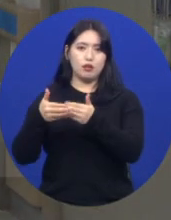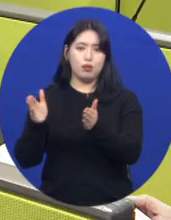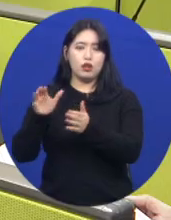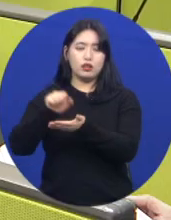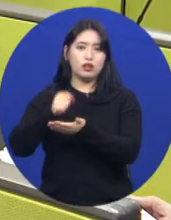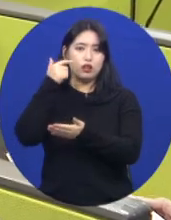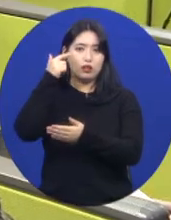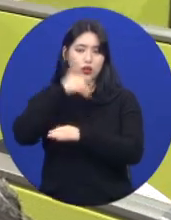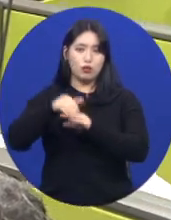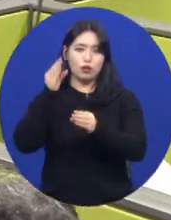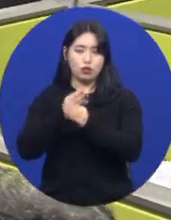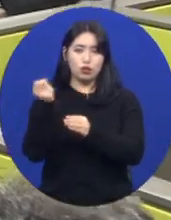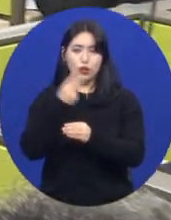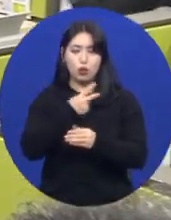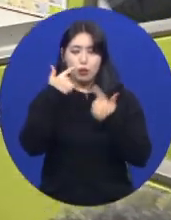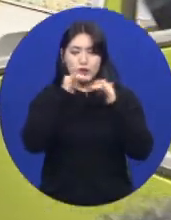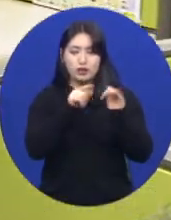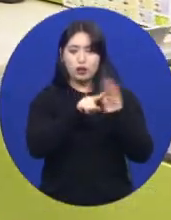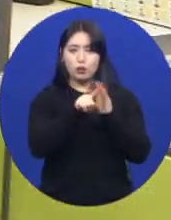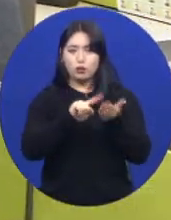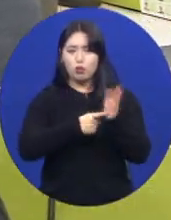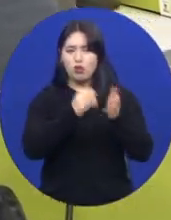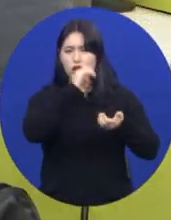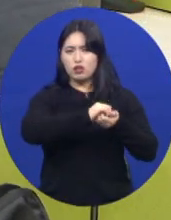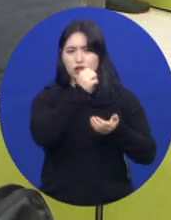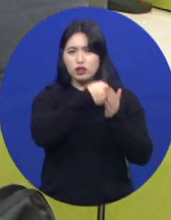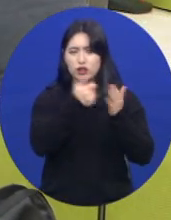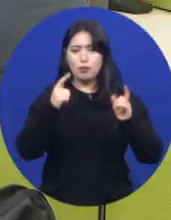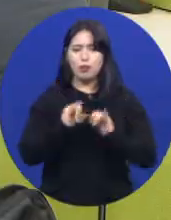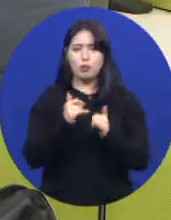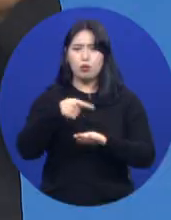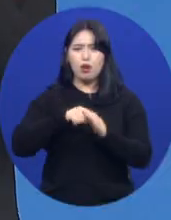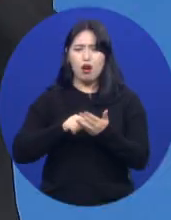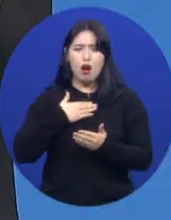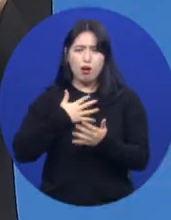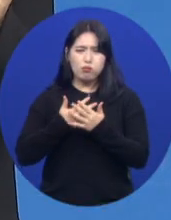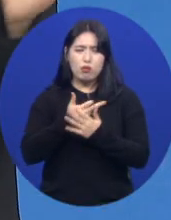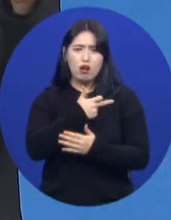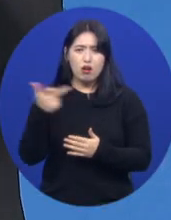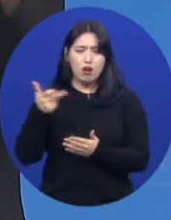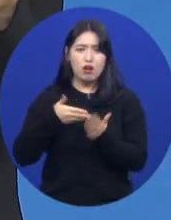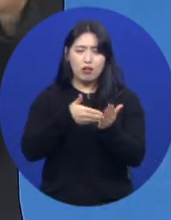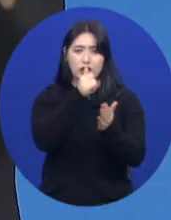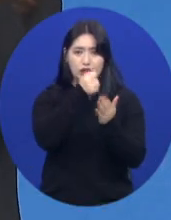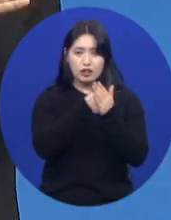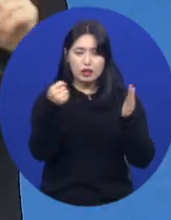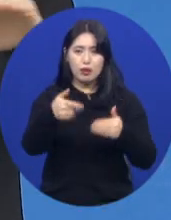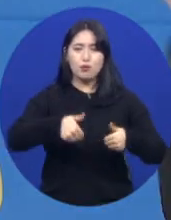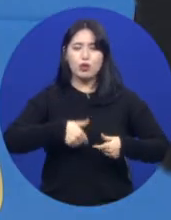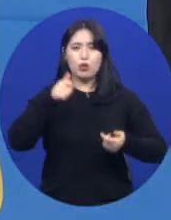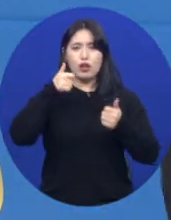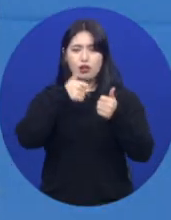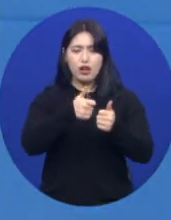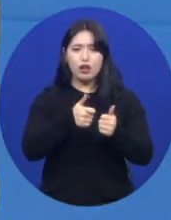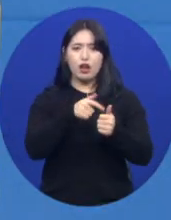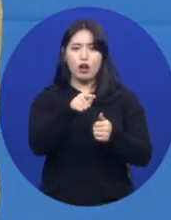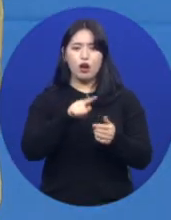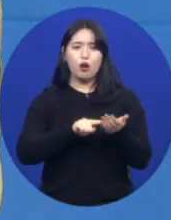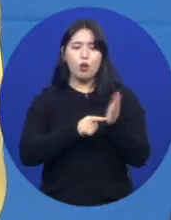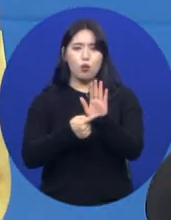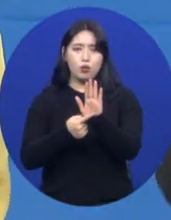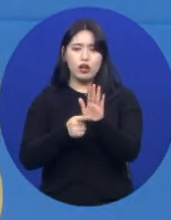또 확장자 동성 공개가 제한돼 도민들의 심리적 불안이 커졌다는 지적에 필요에 따라 동선을 선제적으로